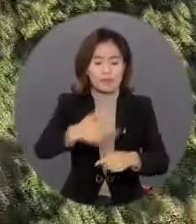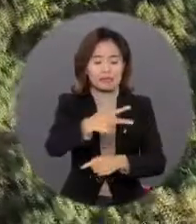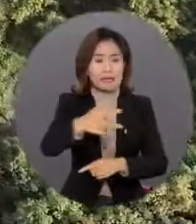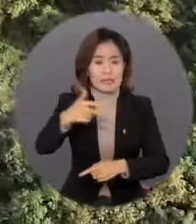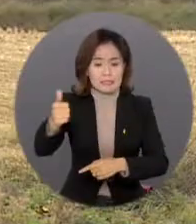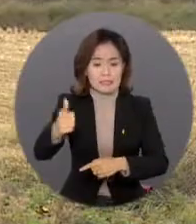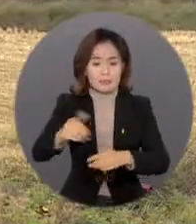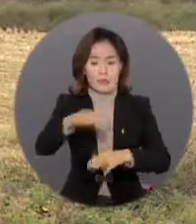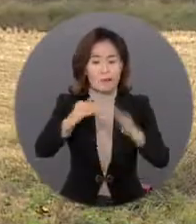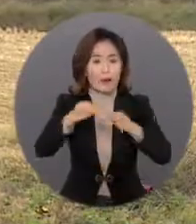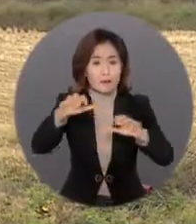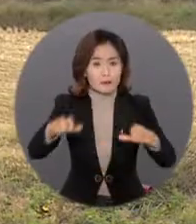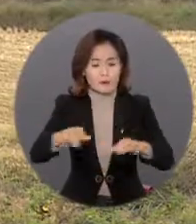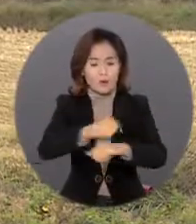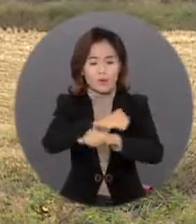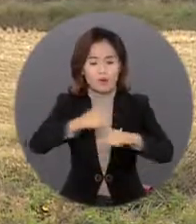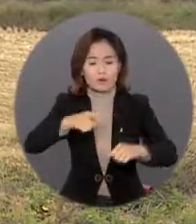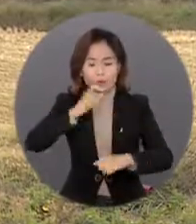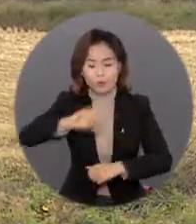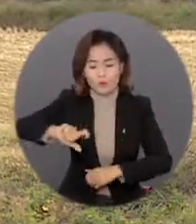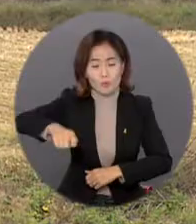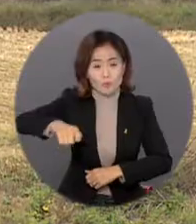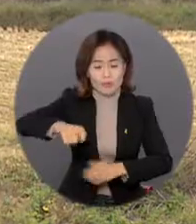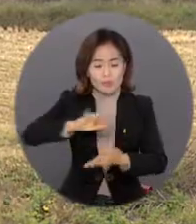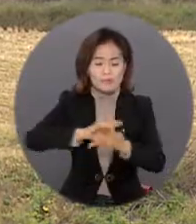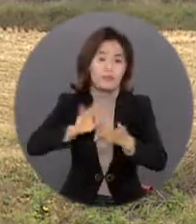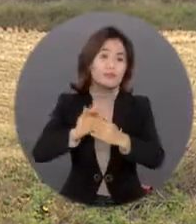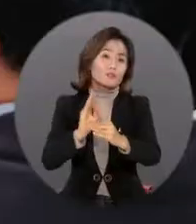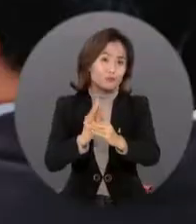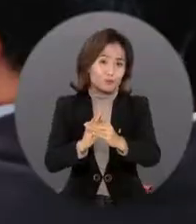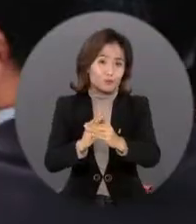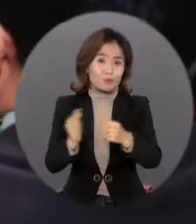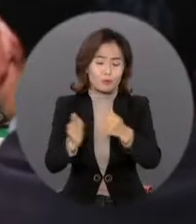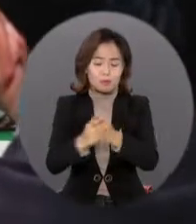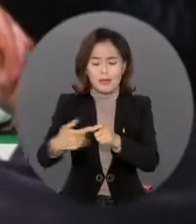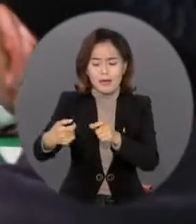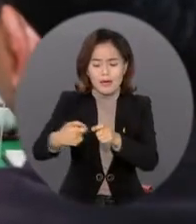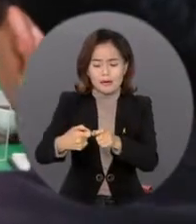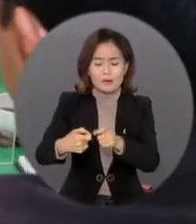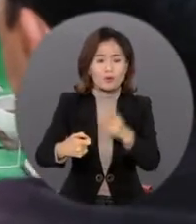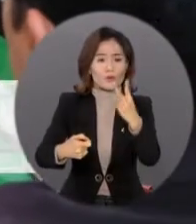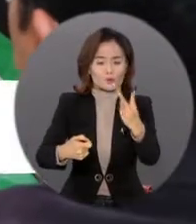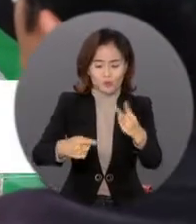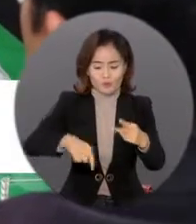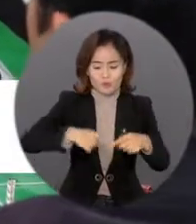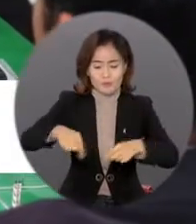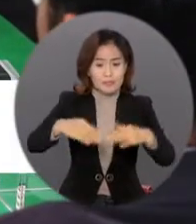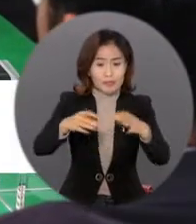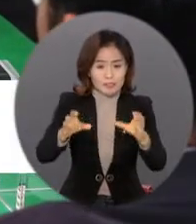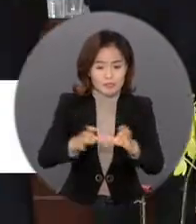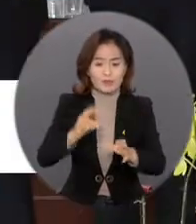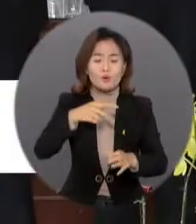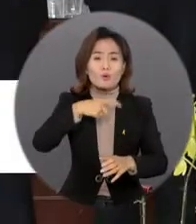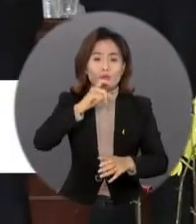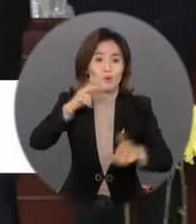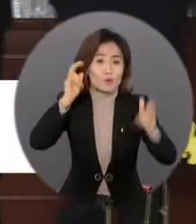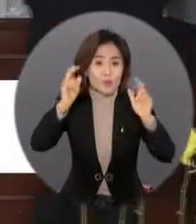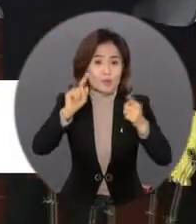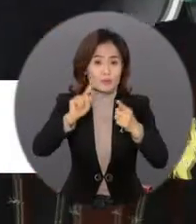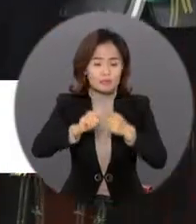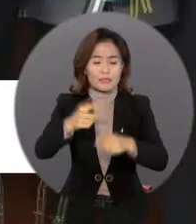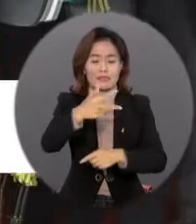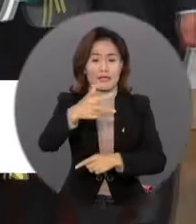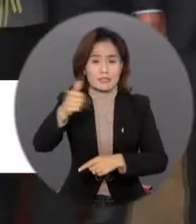장흥군의 분토마을은 광역상수도가 공급되고 있는 상황. 인접한 두 지자체와 한국수자원공사는